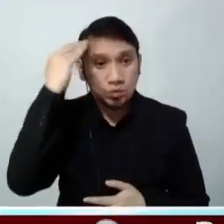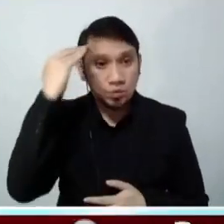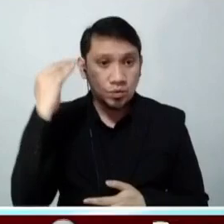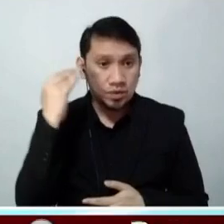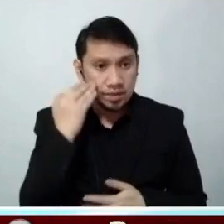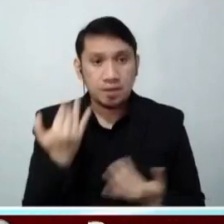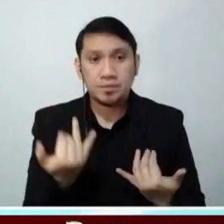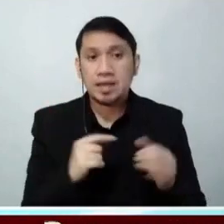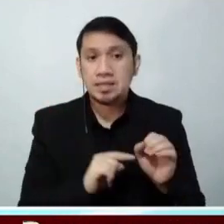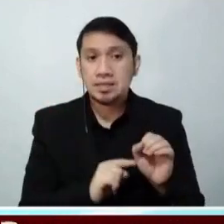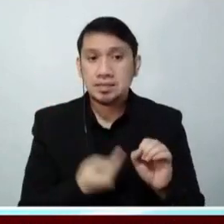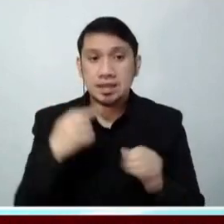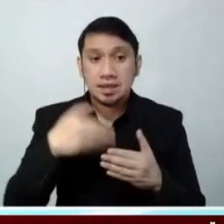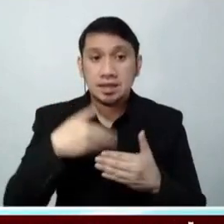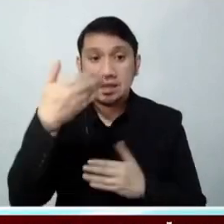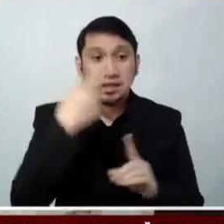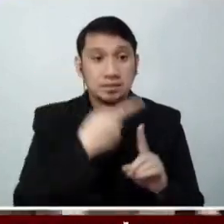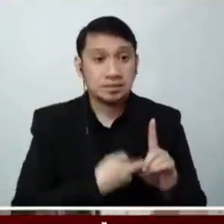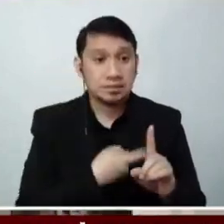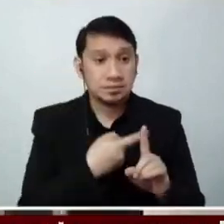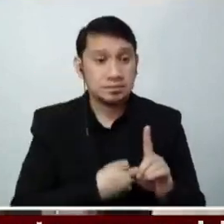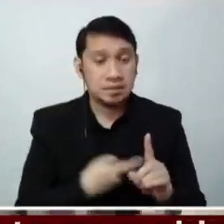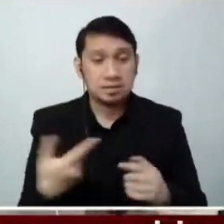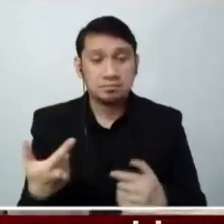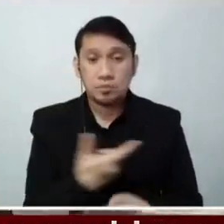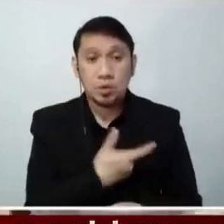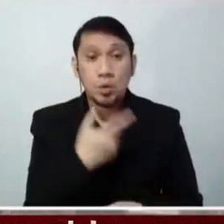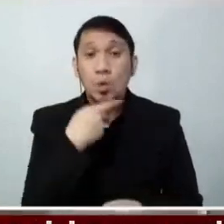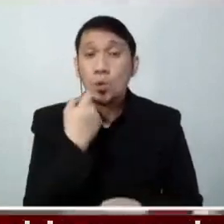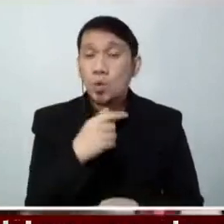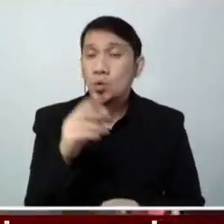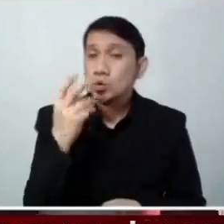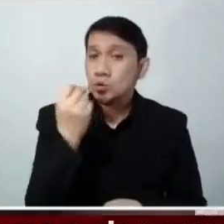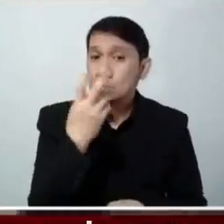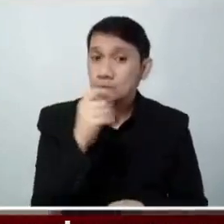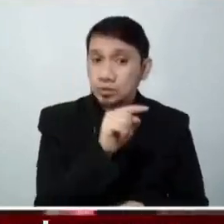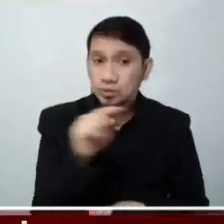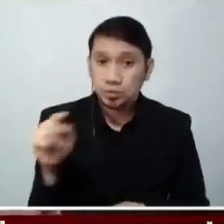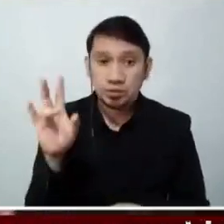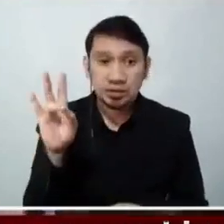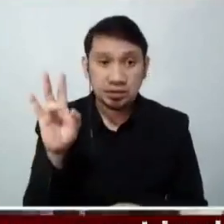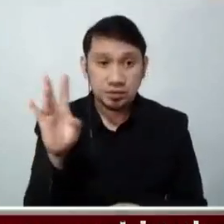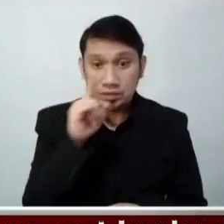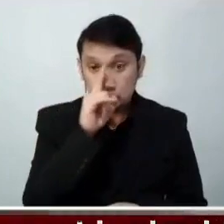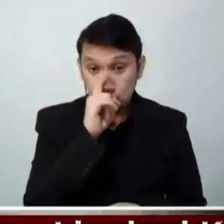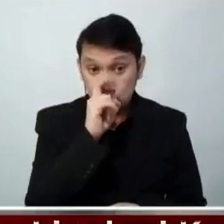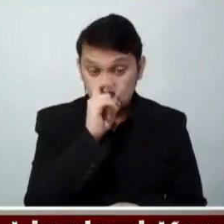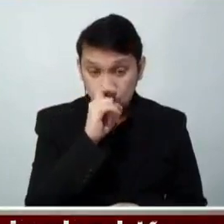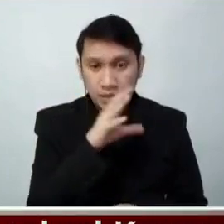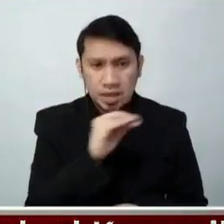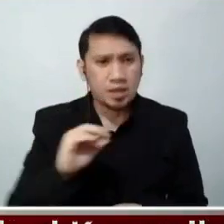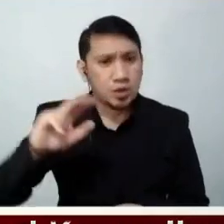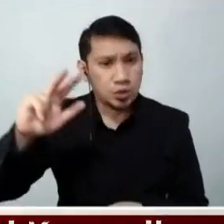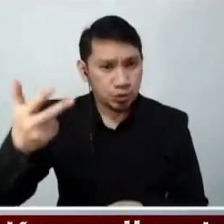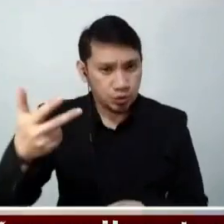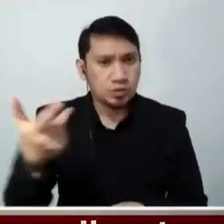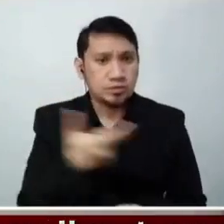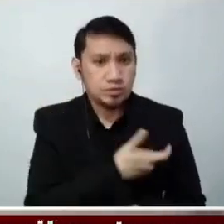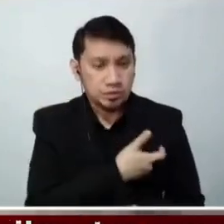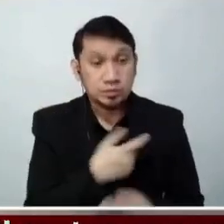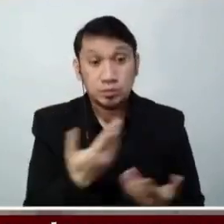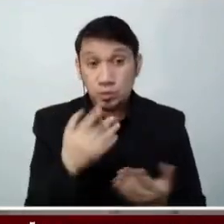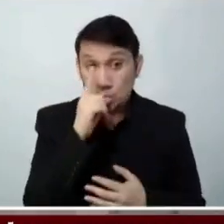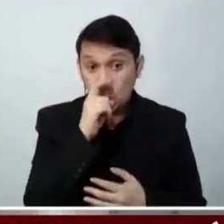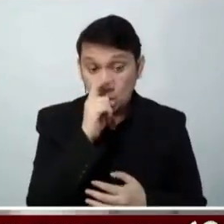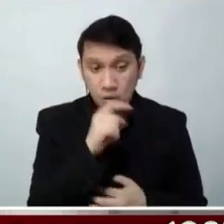rin sa susunod na buwan ang pagbabakuna ng mga edad 12 hanggang 17 at booster shots para sa mga nasa edad